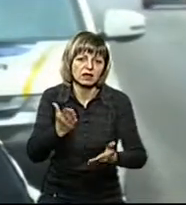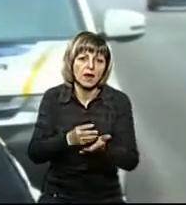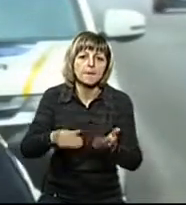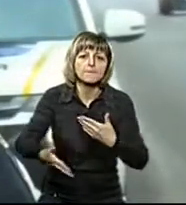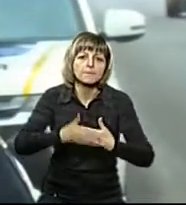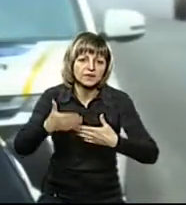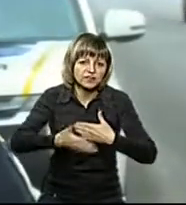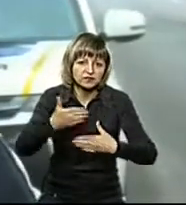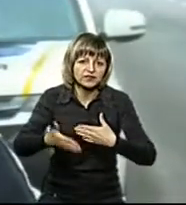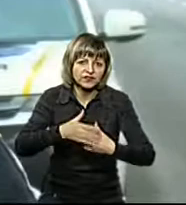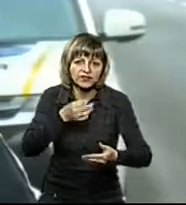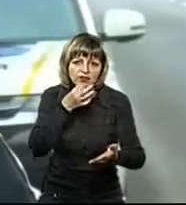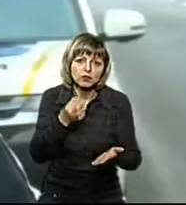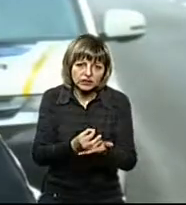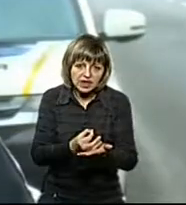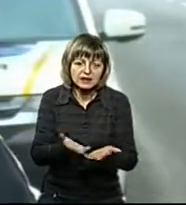користування